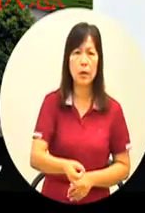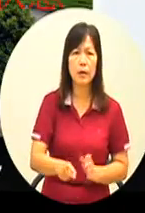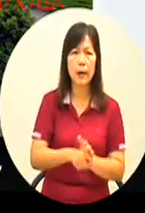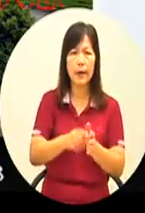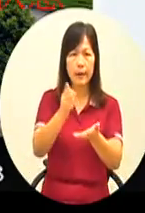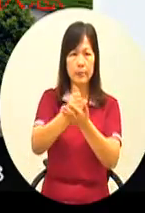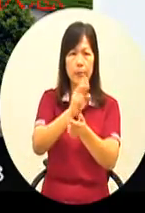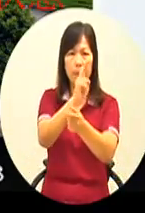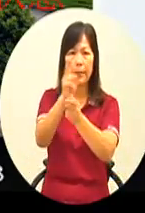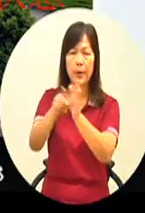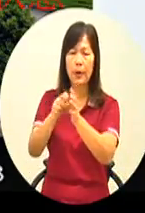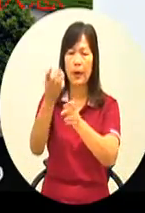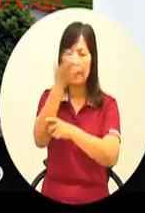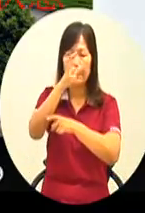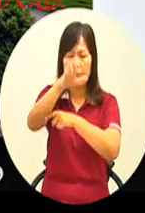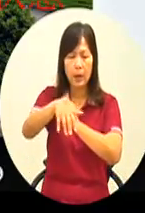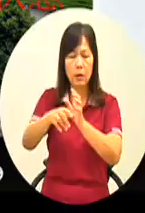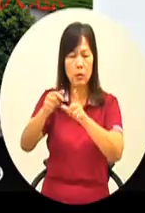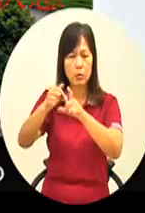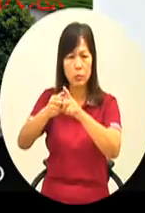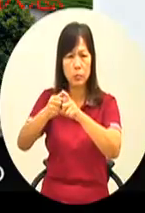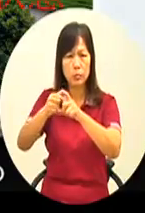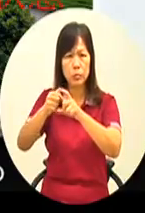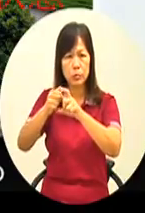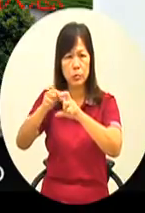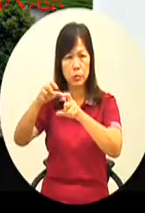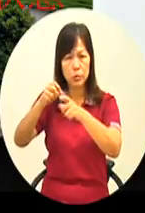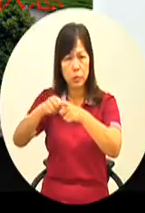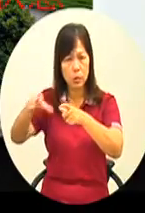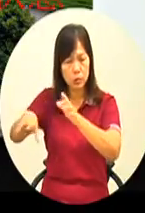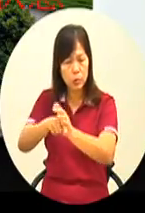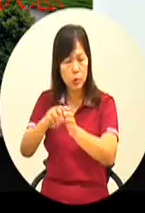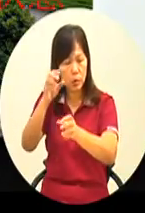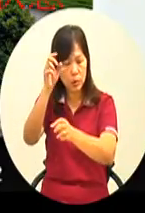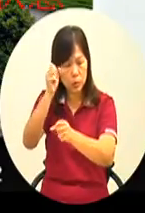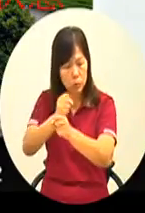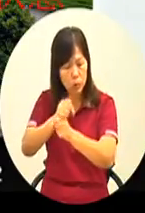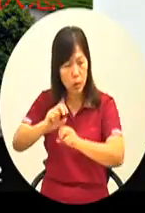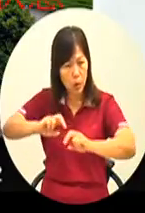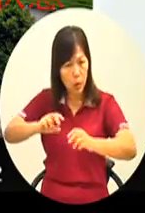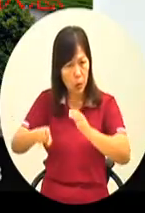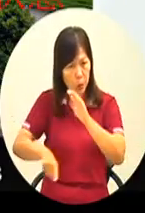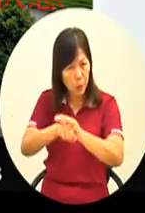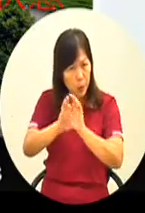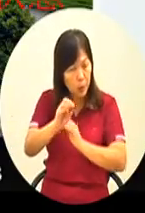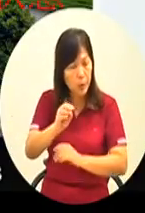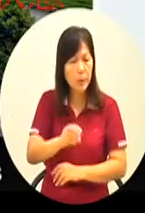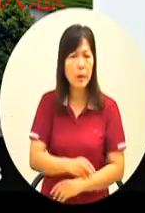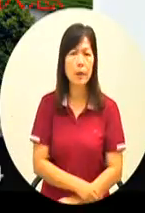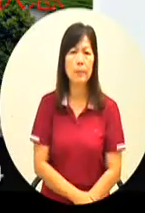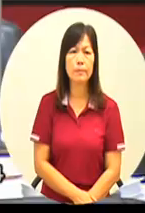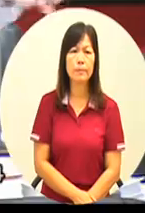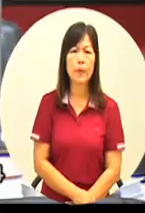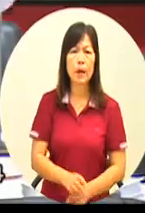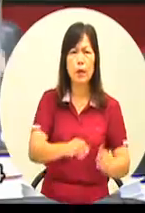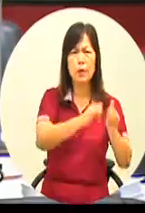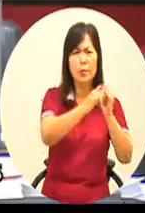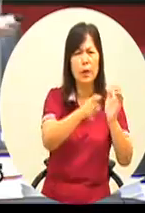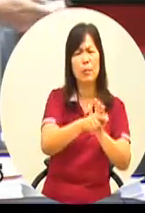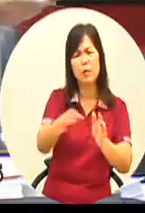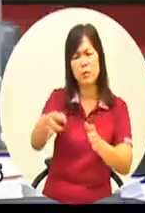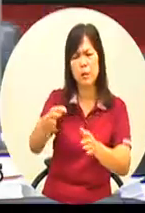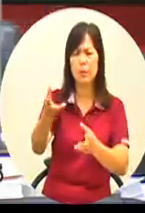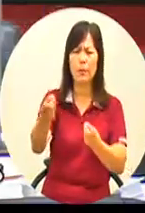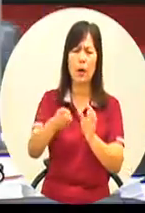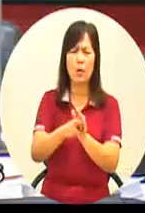请美浓区公所来盖的话，有没有违法？请法制局长答复一下。因为老百姓已经讲你没有钱，那我